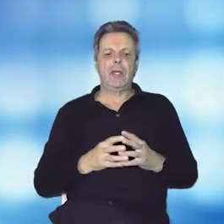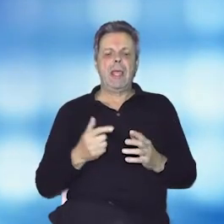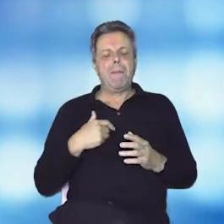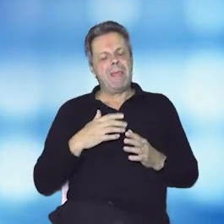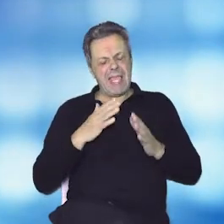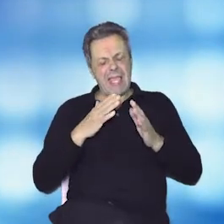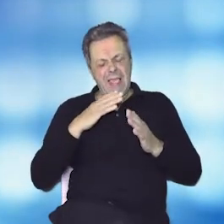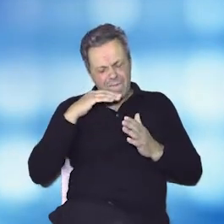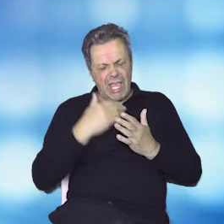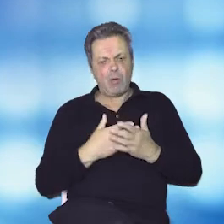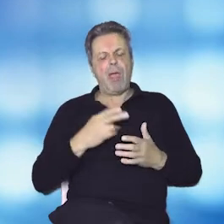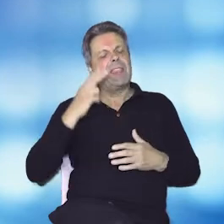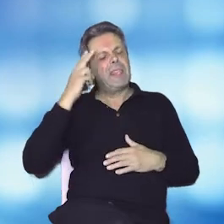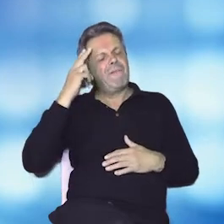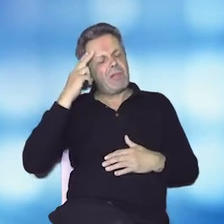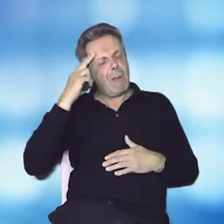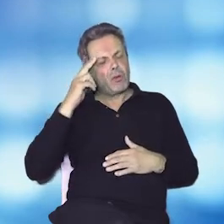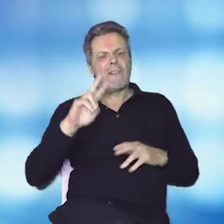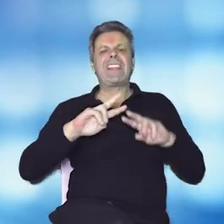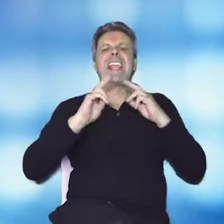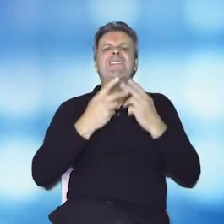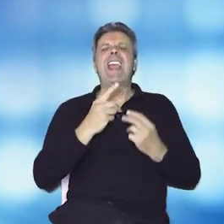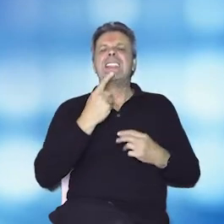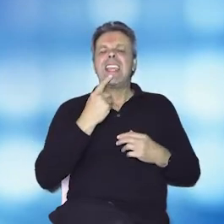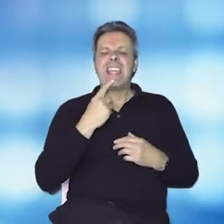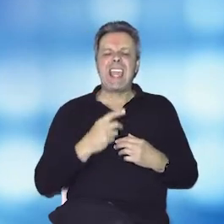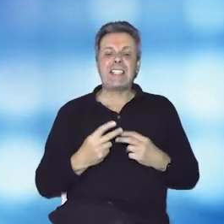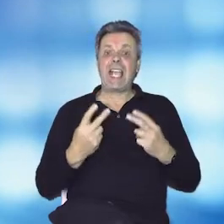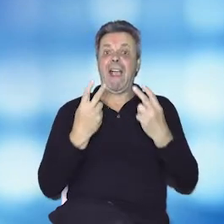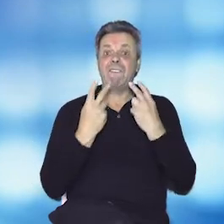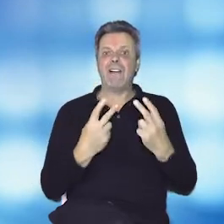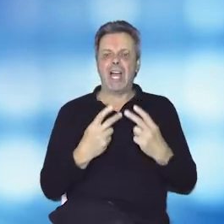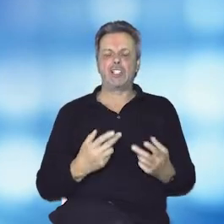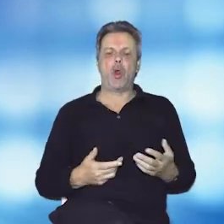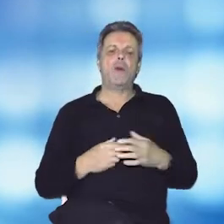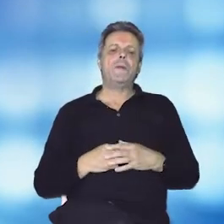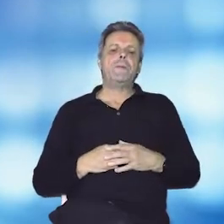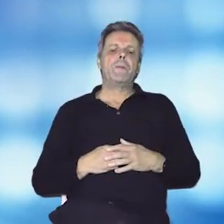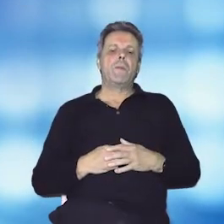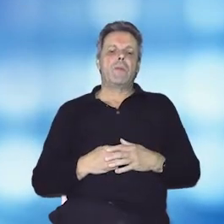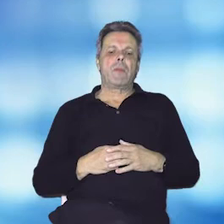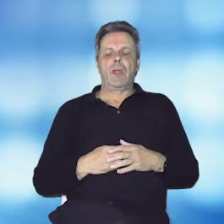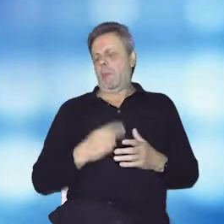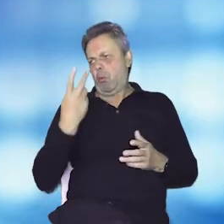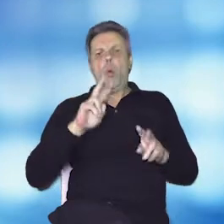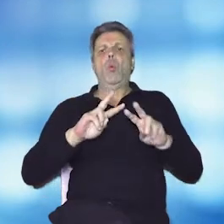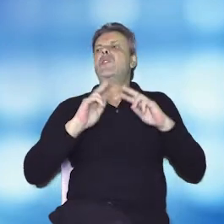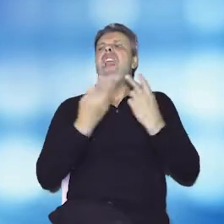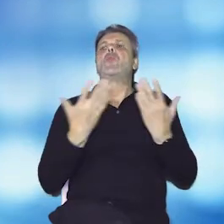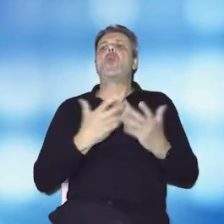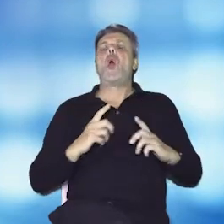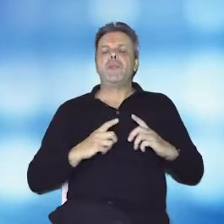Vjerujemo da je poznavanje svjetskih jezika vrlo bitno za nas danas i u svijetu u kojem